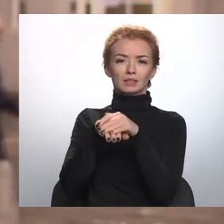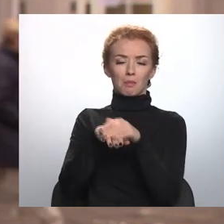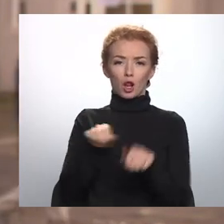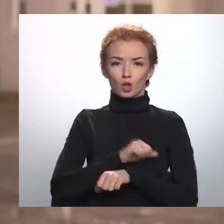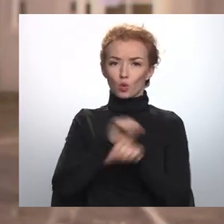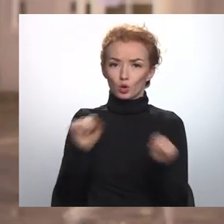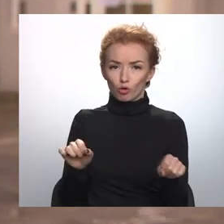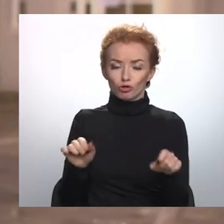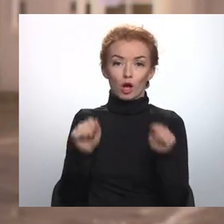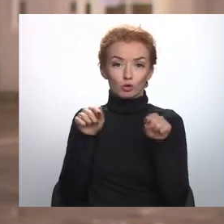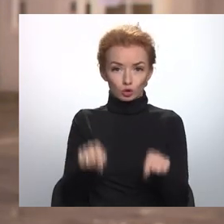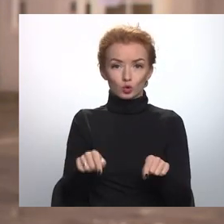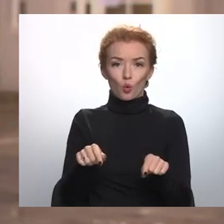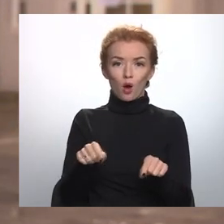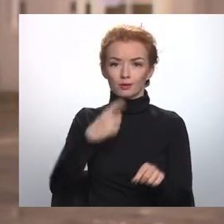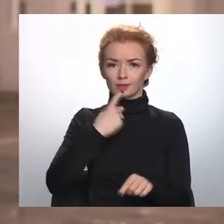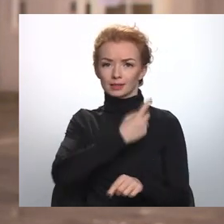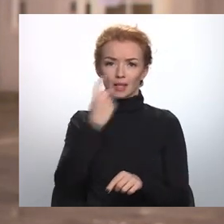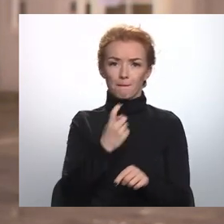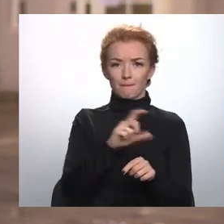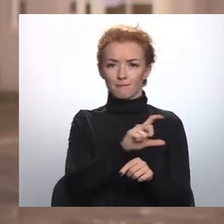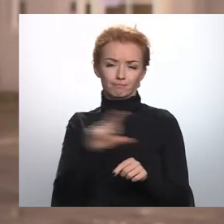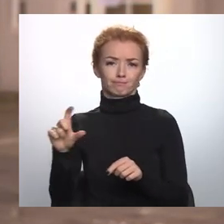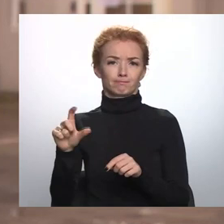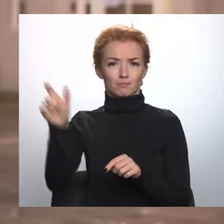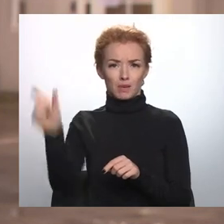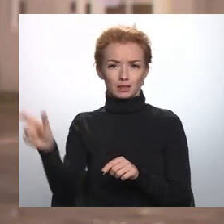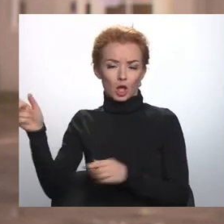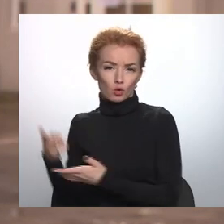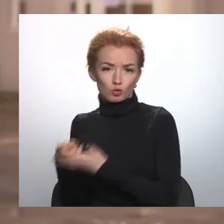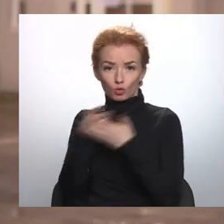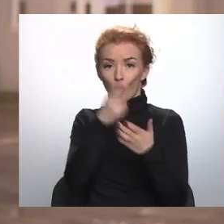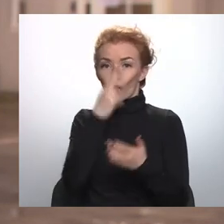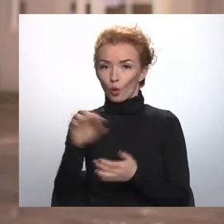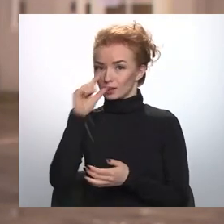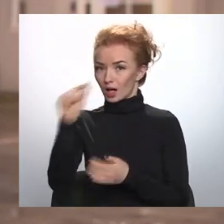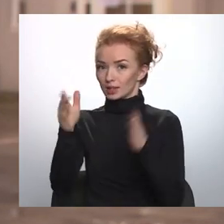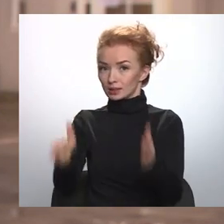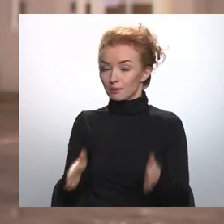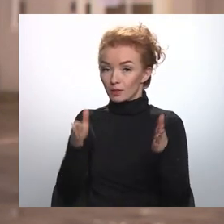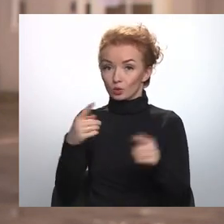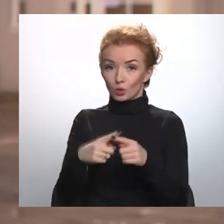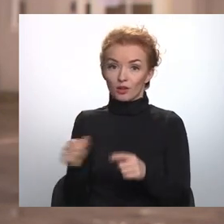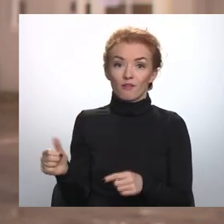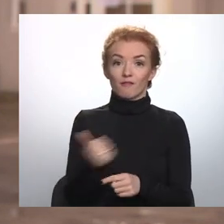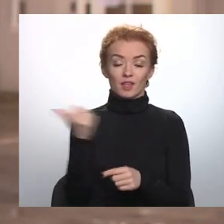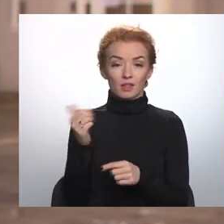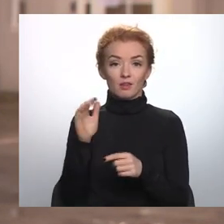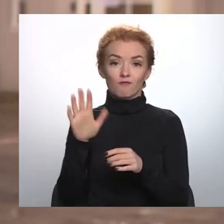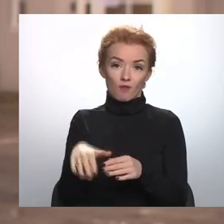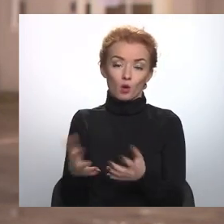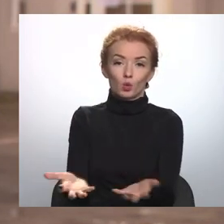nodrošināt šo te stabilizēto pacientu pārvešanu no Paula Stradiņa universitātes slimnīcas, un viņi varētu uzņemt savukārt tos, kuriem